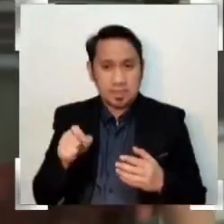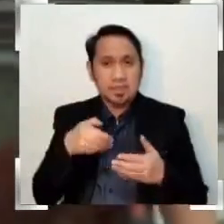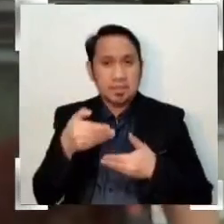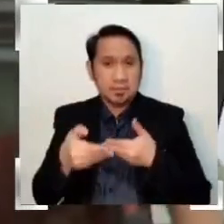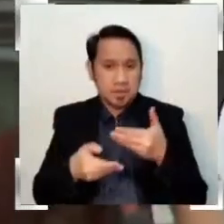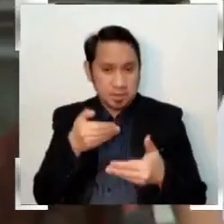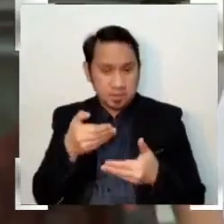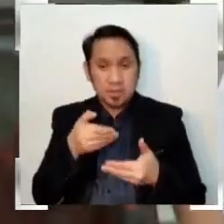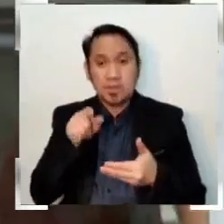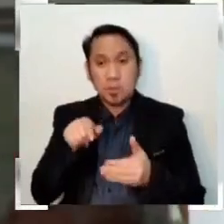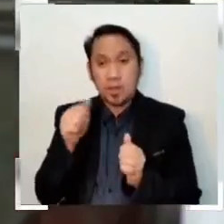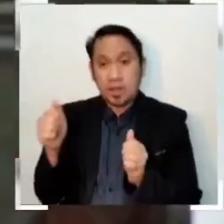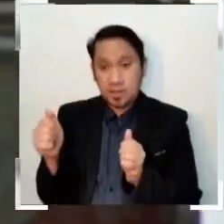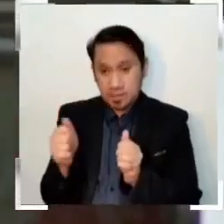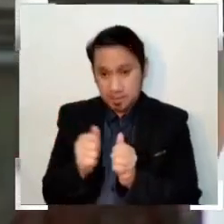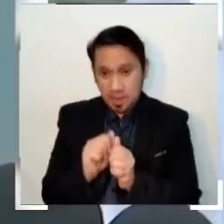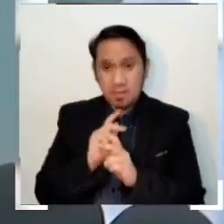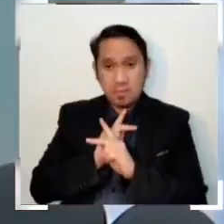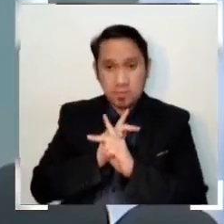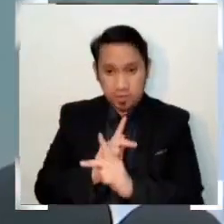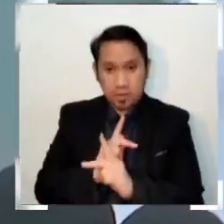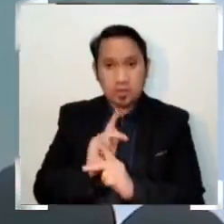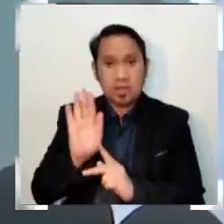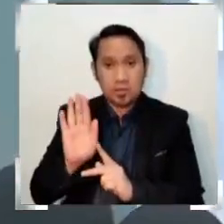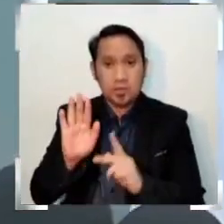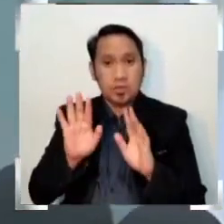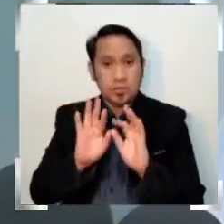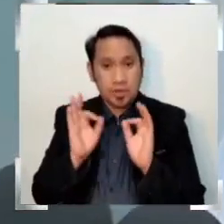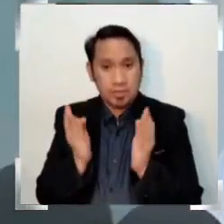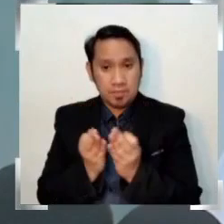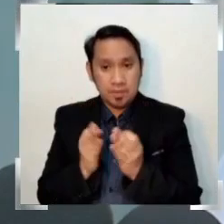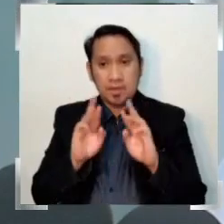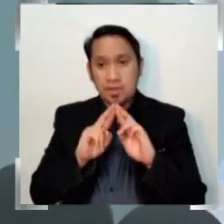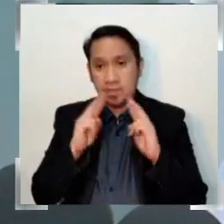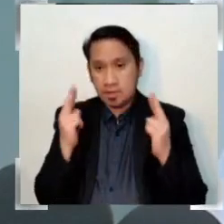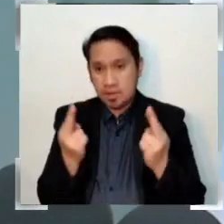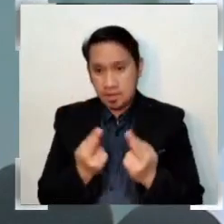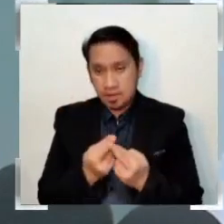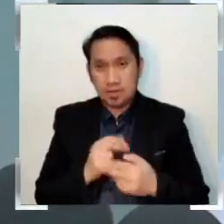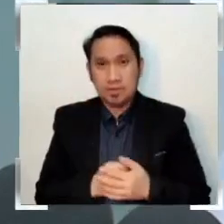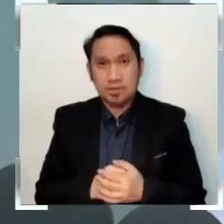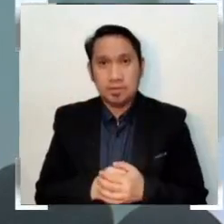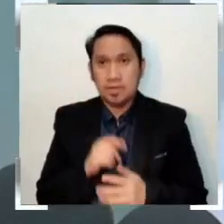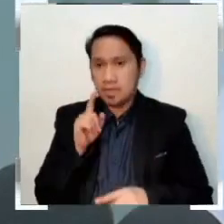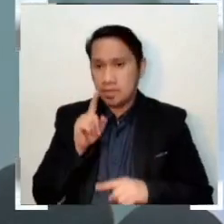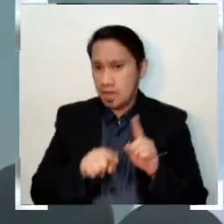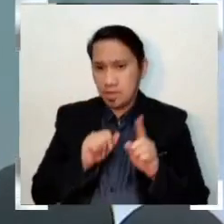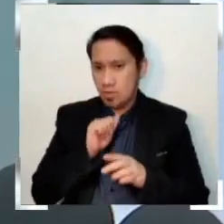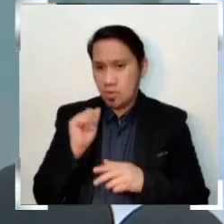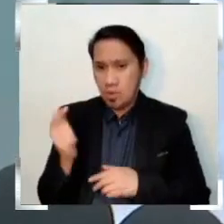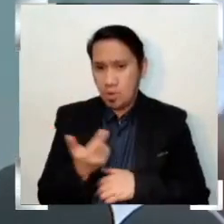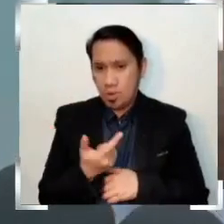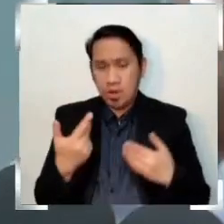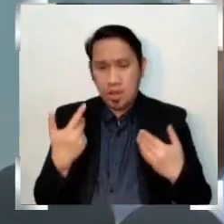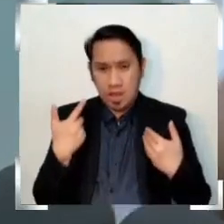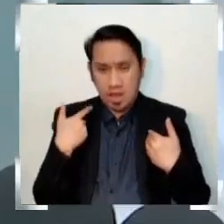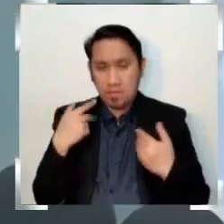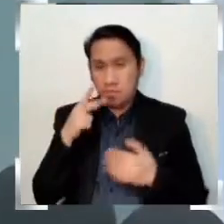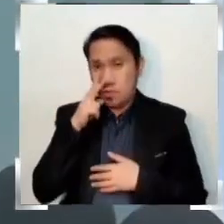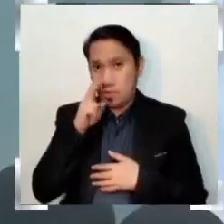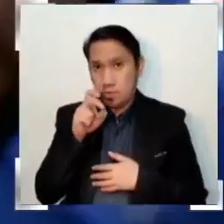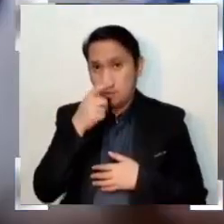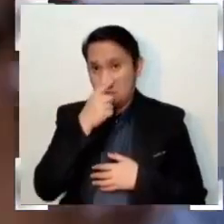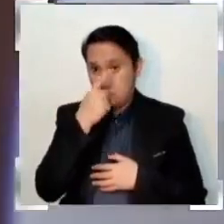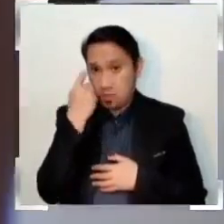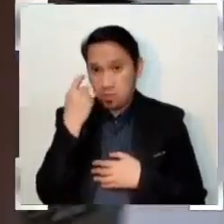protektahan ang kanilang mga kaanak. We cannot discharge anybody as a state witness at this point in time because we're still getting the whole story